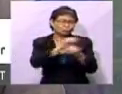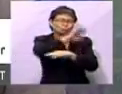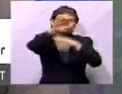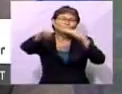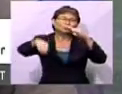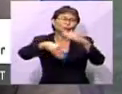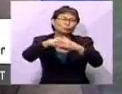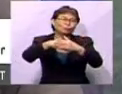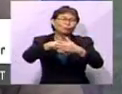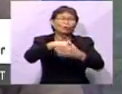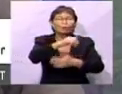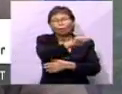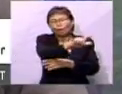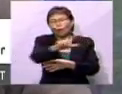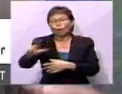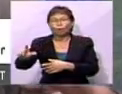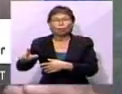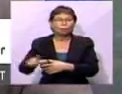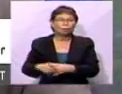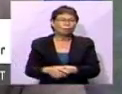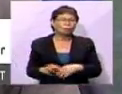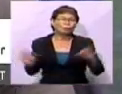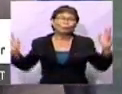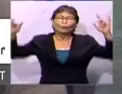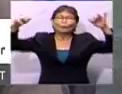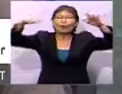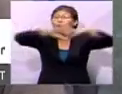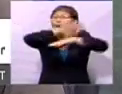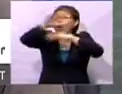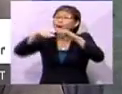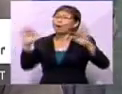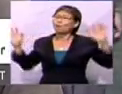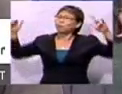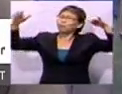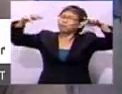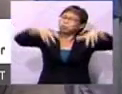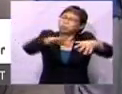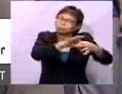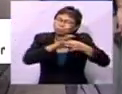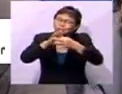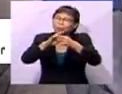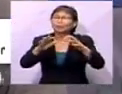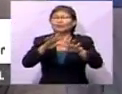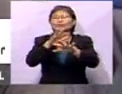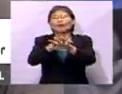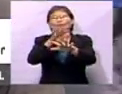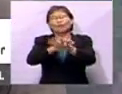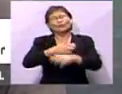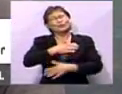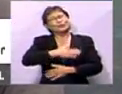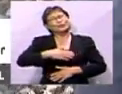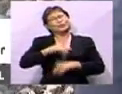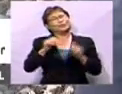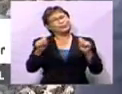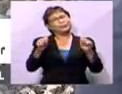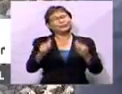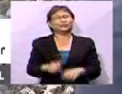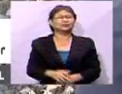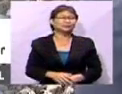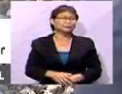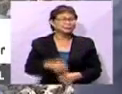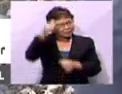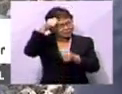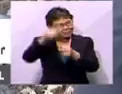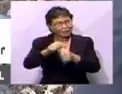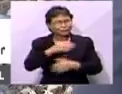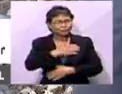semua kita apa impun gotong royong sama beramai-ramai tu lagi syok lah kan. Tapi ingat